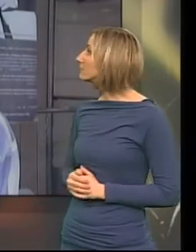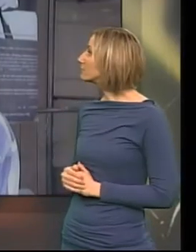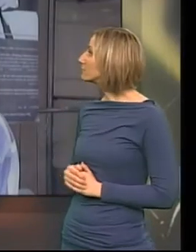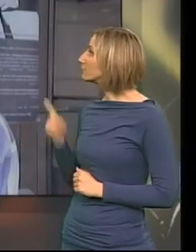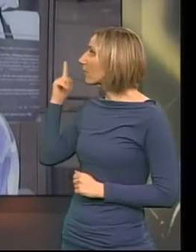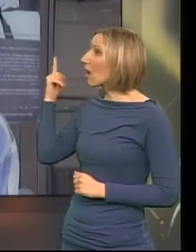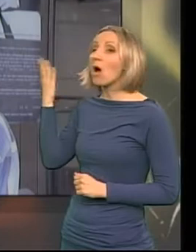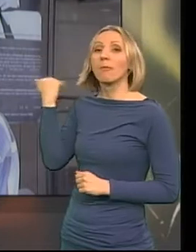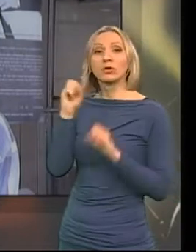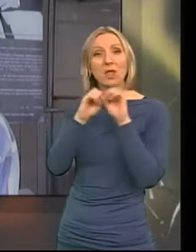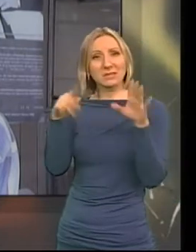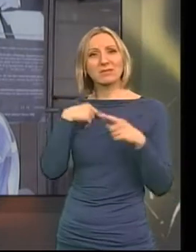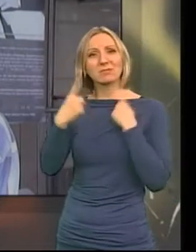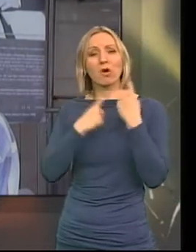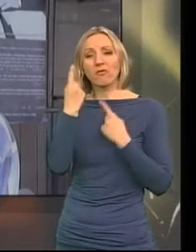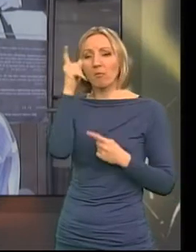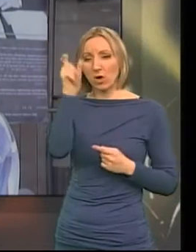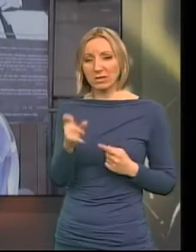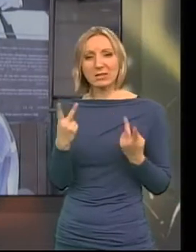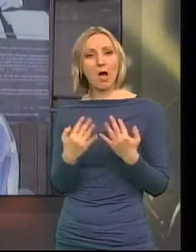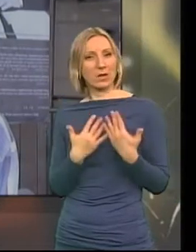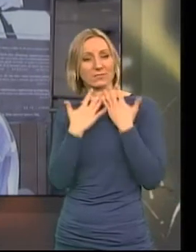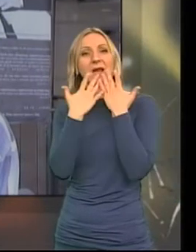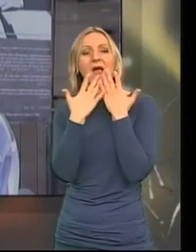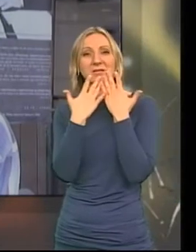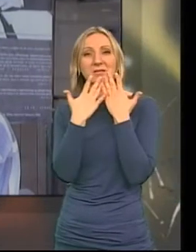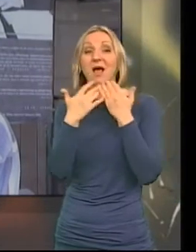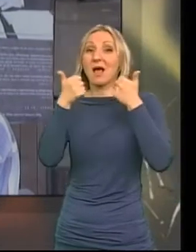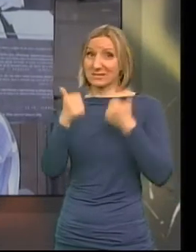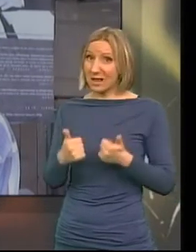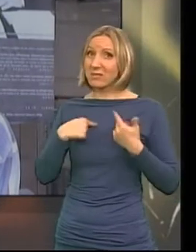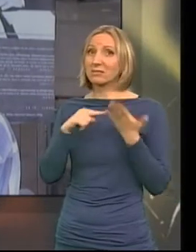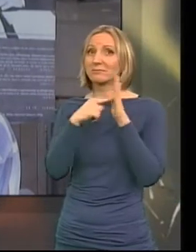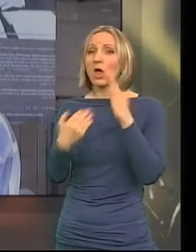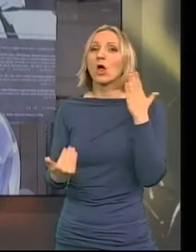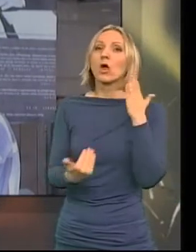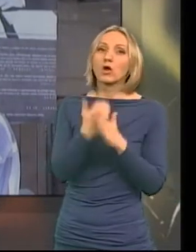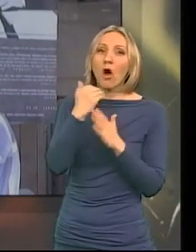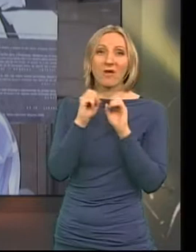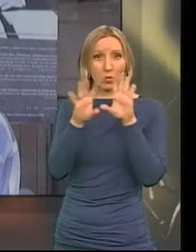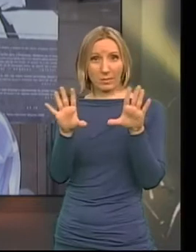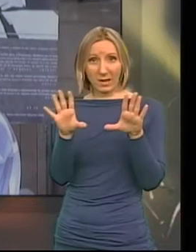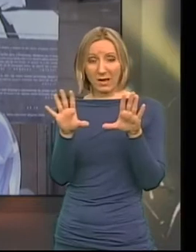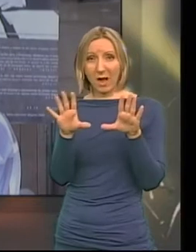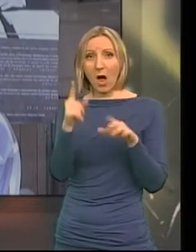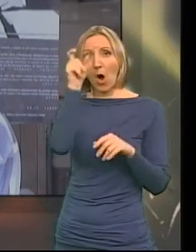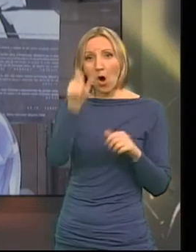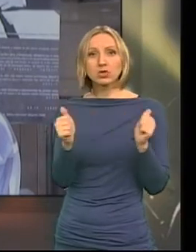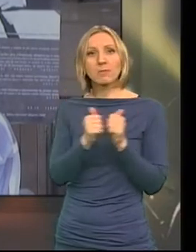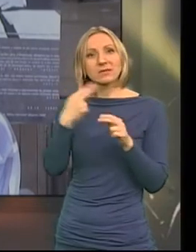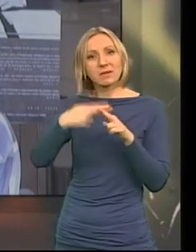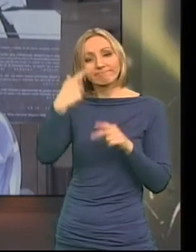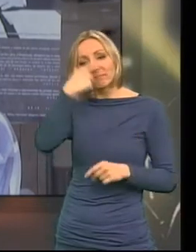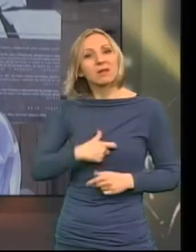U prošloj emisiji govorili smo o pojedincu kao inspiraciji. Sada vam predstavljamo našu novu rubriku. Osobe sa